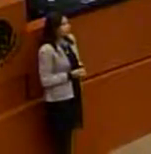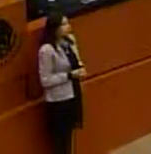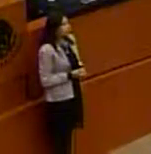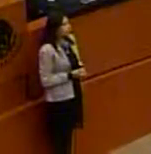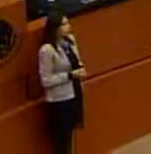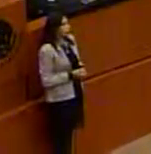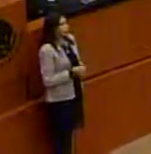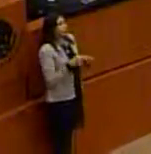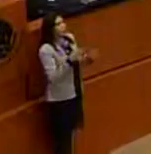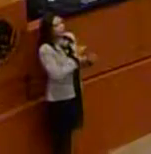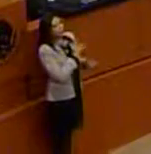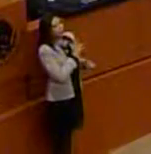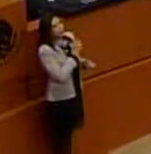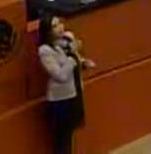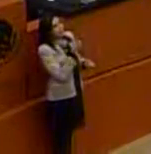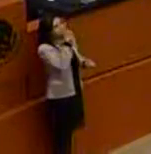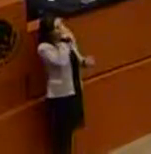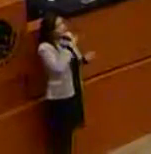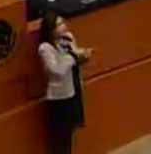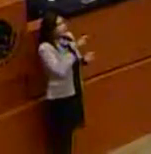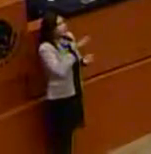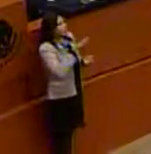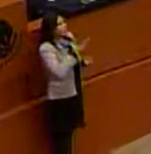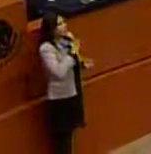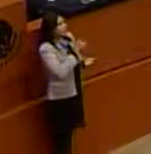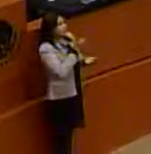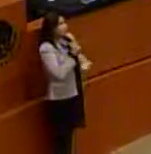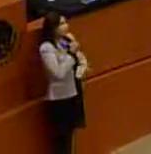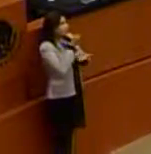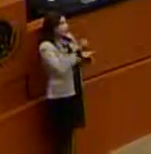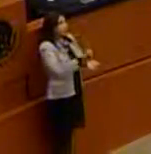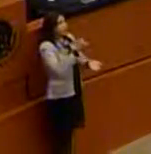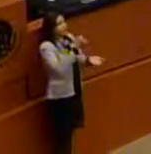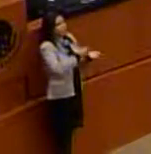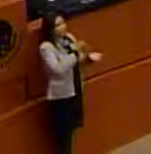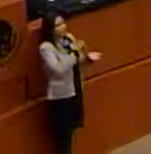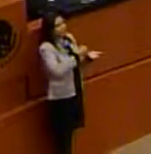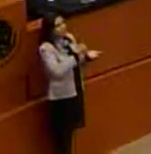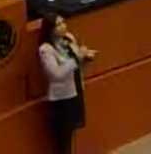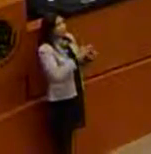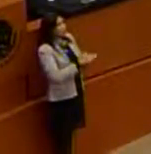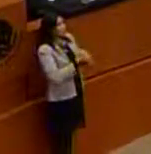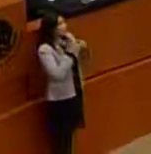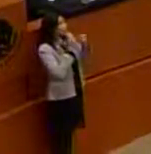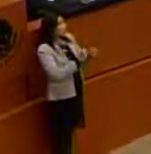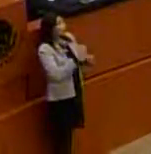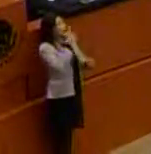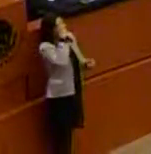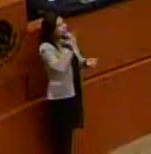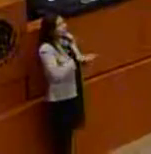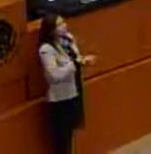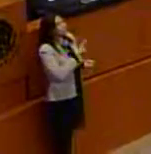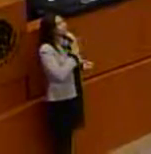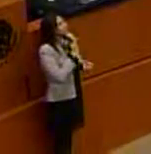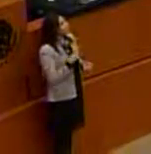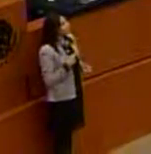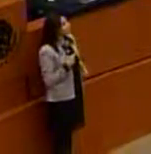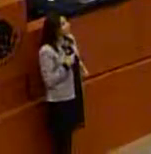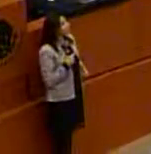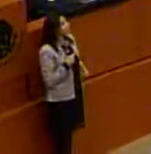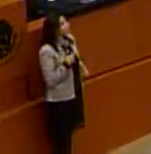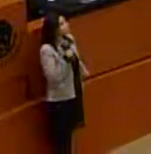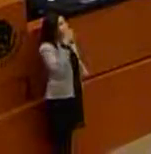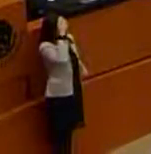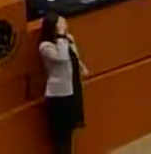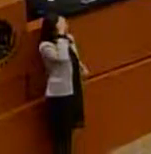RBI soit financé par de lourds impôts qui grèveraient les classes moyennes. Autrement dit, que les actifs devraient payer pour les oisifs et qu'au